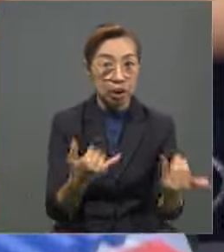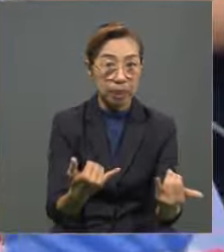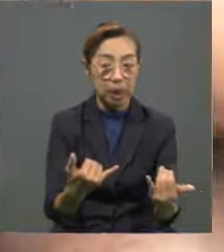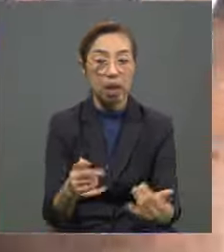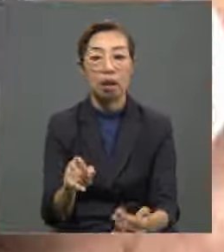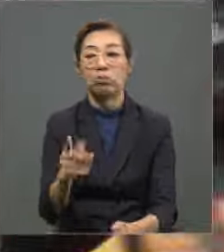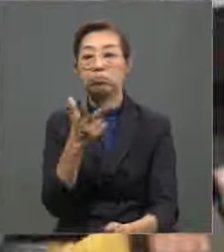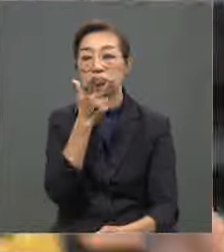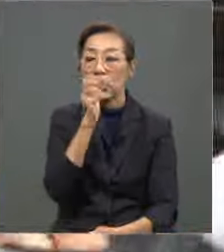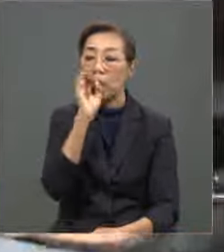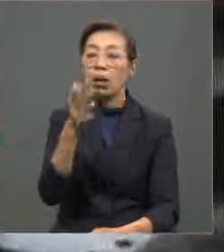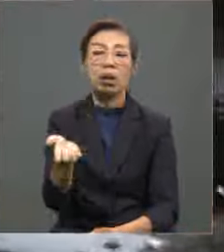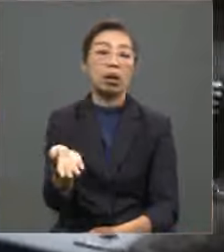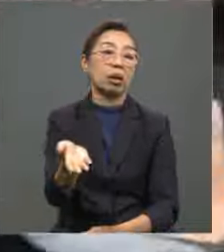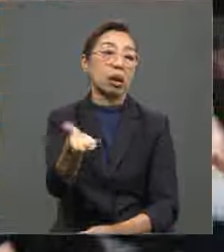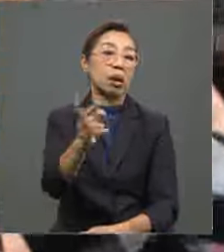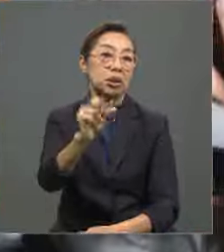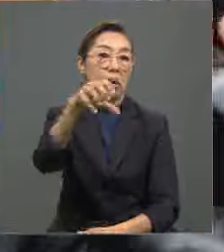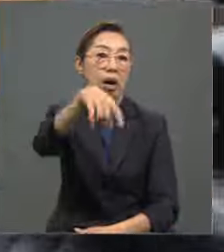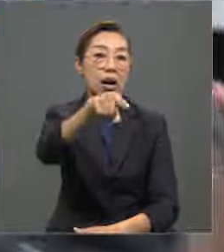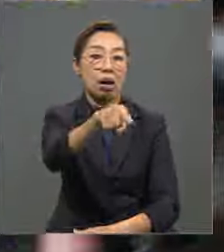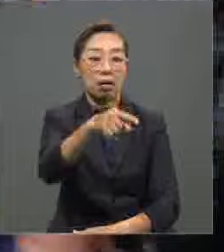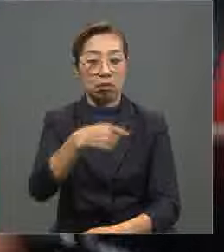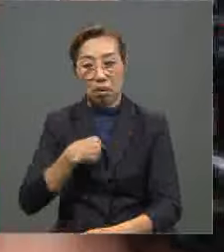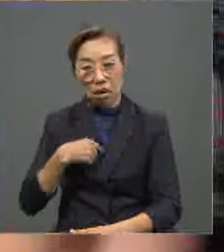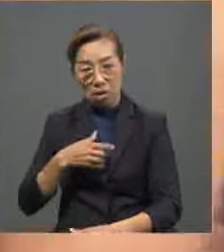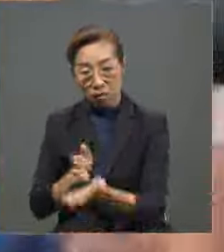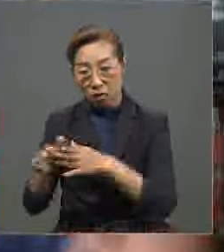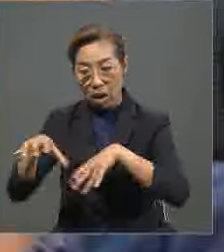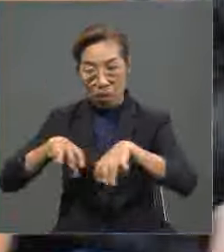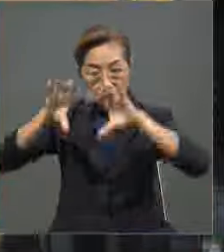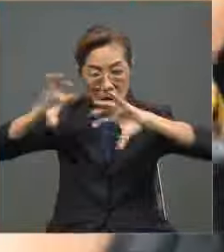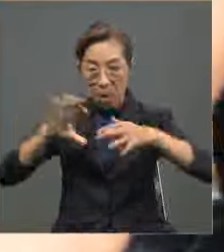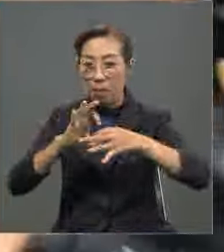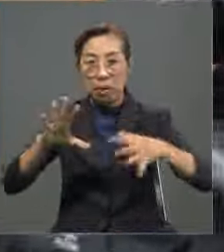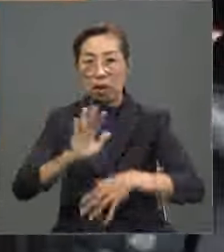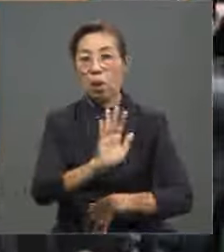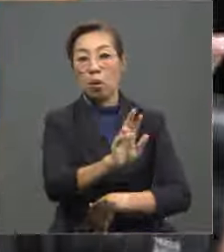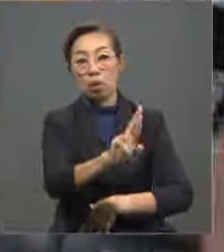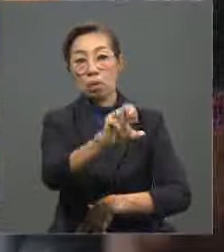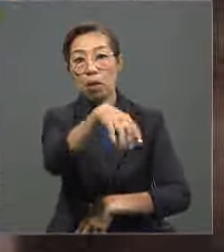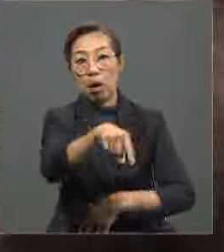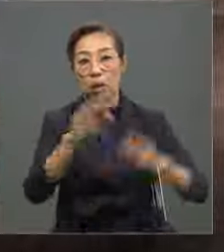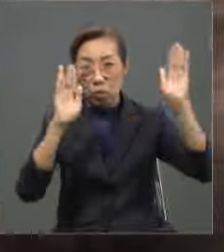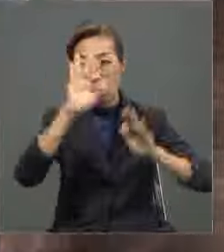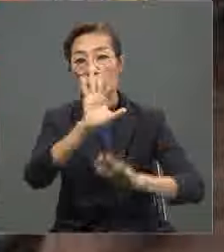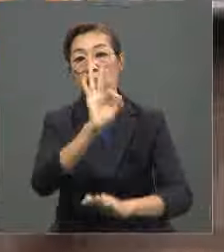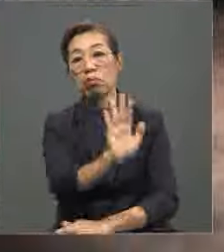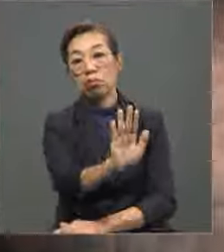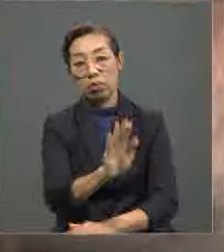บอกเลยนะคะว่าก็ให้เป็นเรื่องของสภาไม่เกี่ยวกับฝ่ายบริหารแล้วก็รัฐบาลเพราะฉะนั้นต้องเลือกกันในสภา